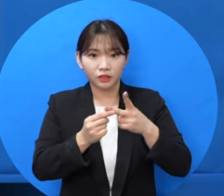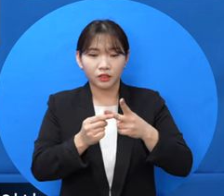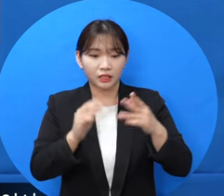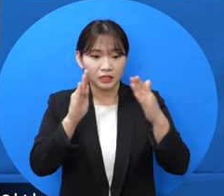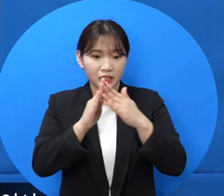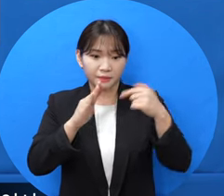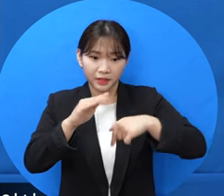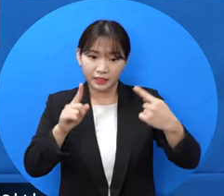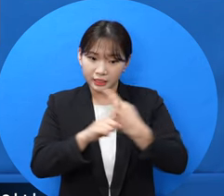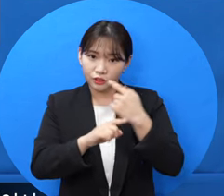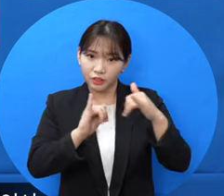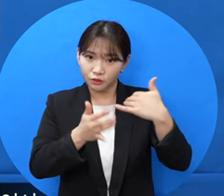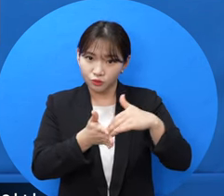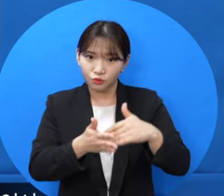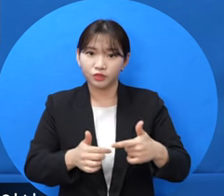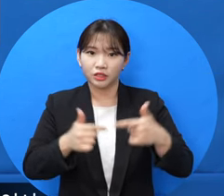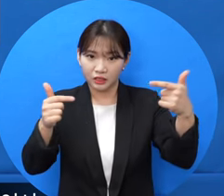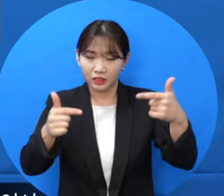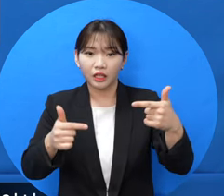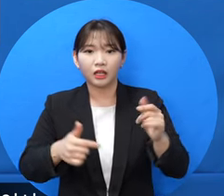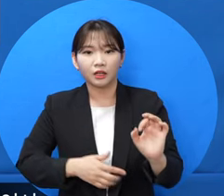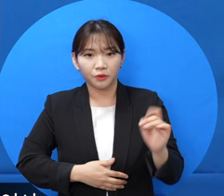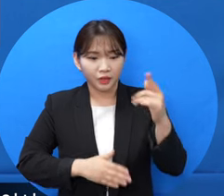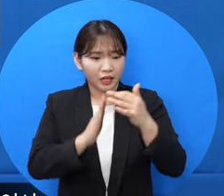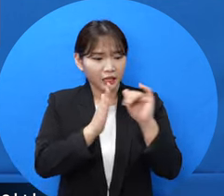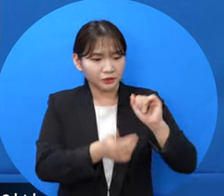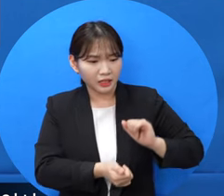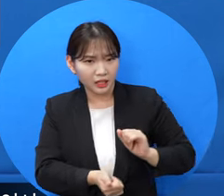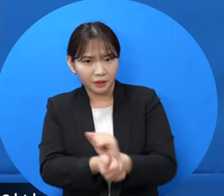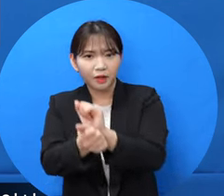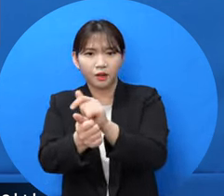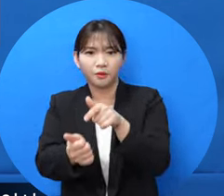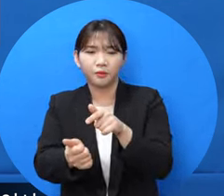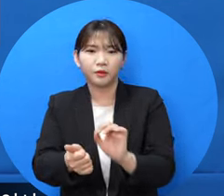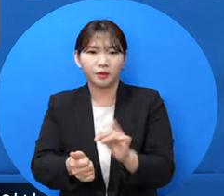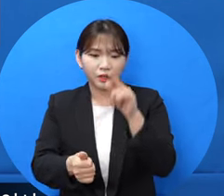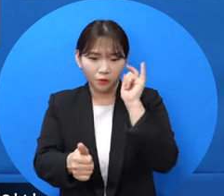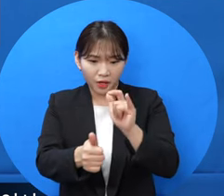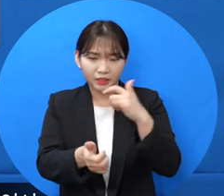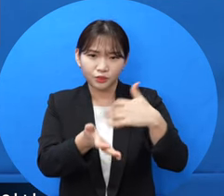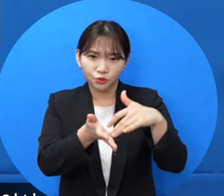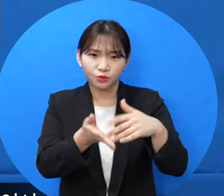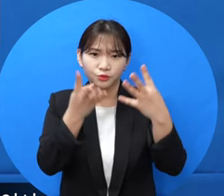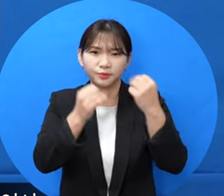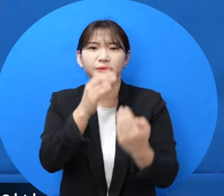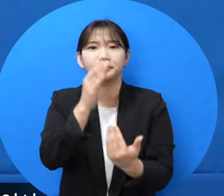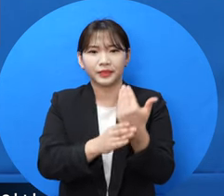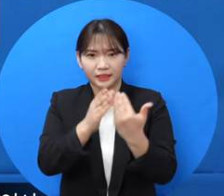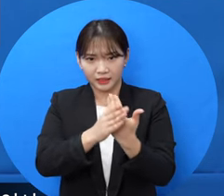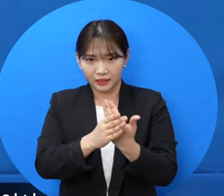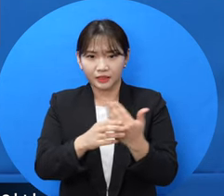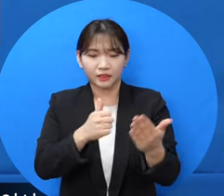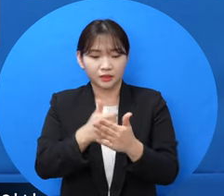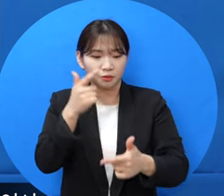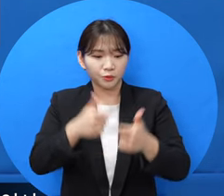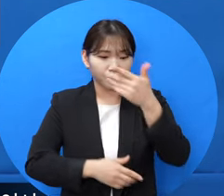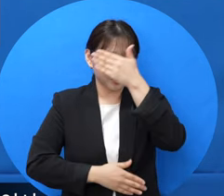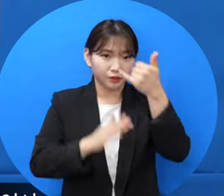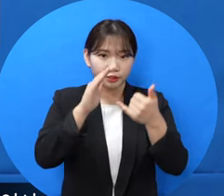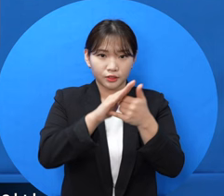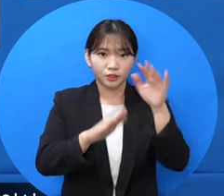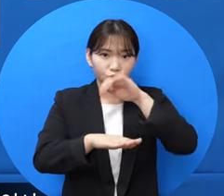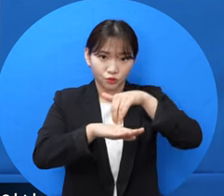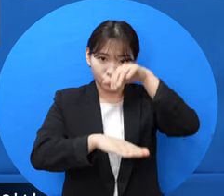재택 줄이자 수가 증가함에 따라 가족간 감염으로 인한 확진 자가 많이 발생하고 있어서 버퍼